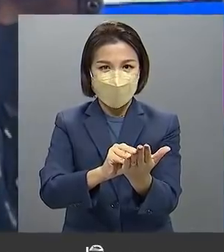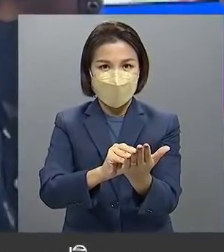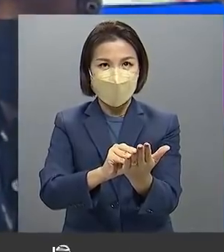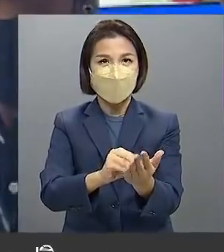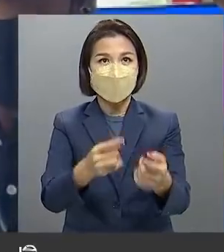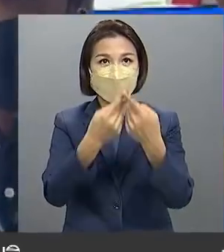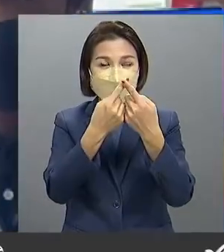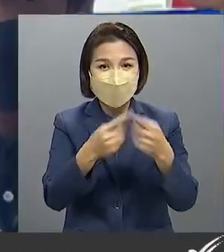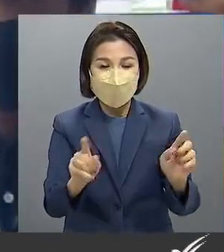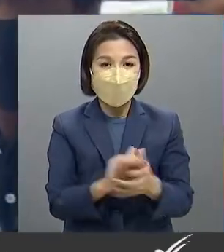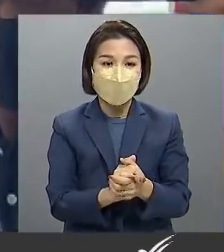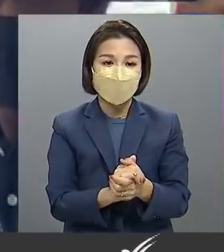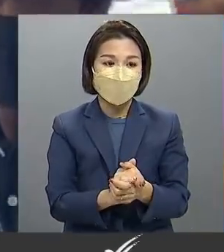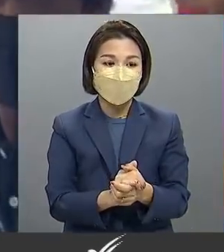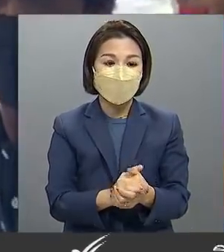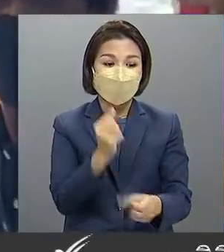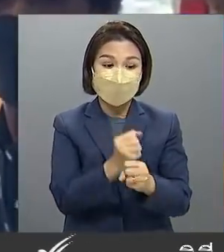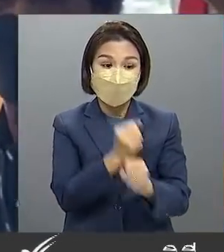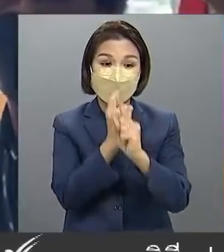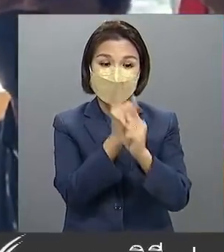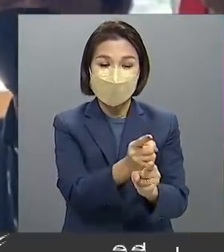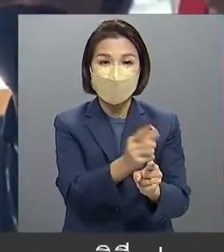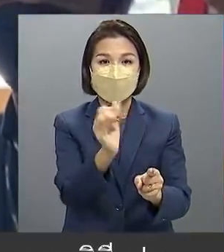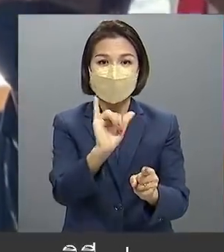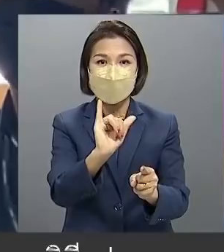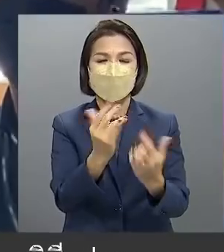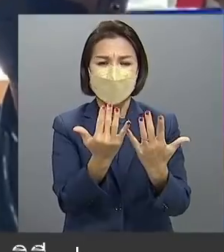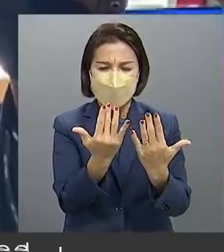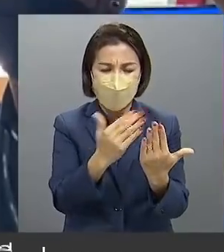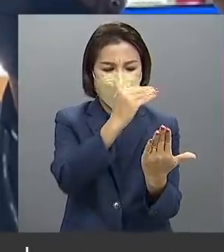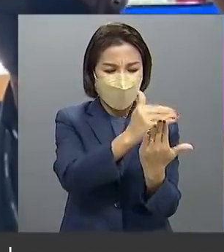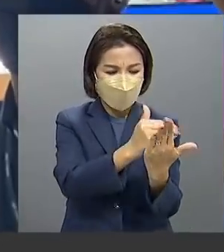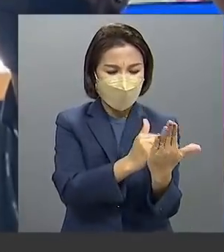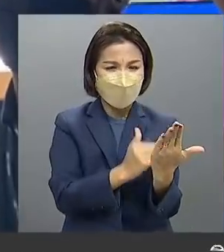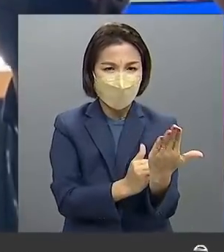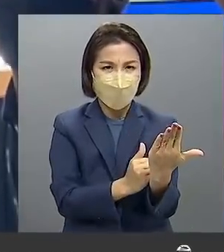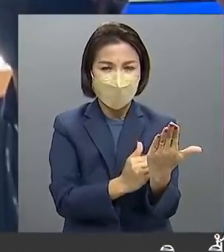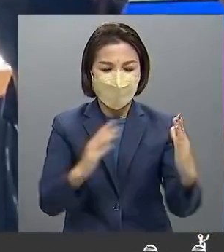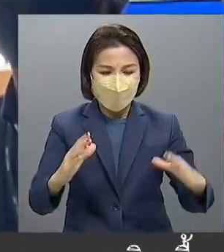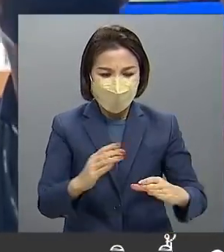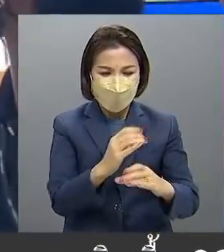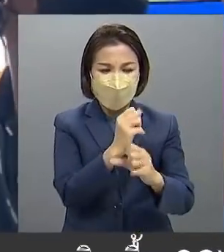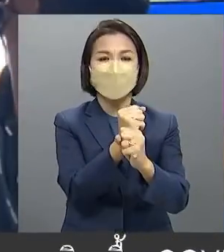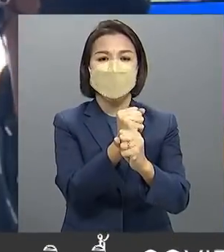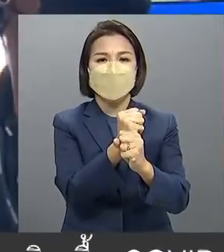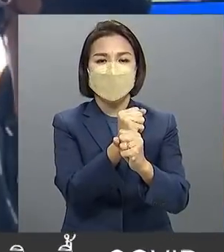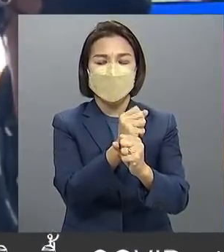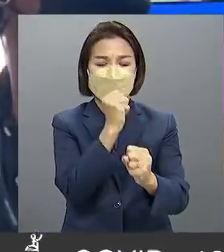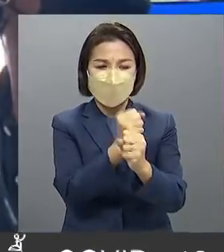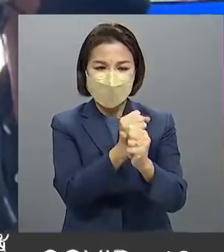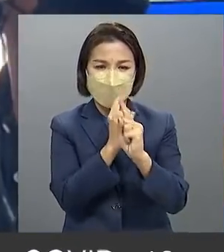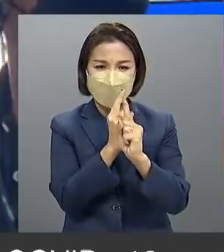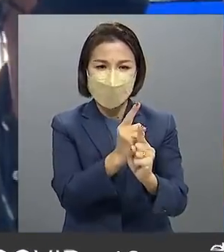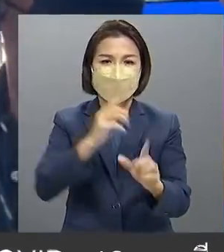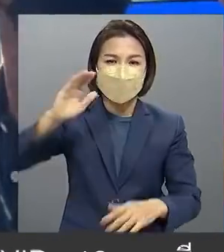ติเพราะว่าหลังจากตรงนั้นยังต้องมีอีกหลายขั้นตอนที่จะมาตกลงกันว่าจะปฏิบัติตามแนวทางไหนนะ